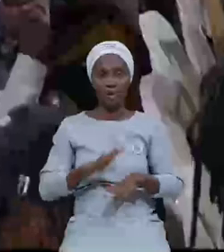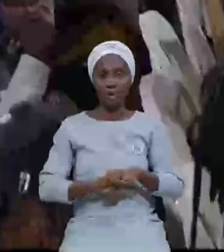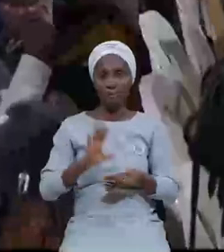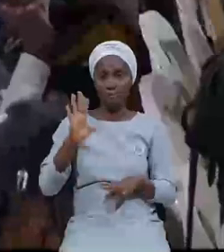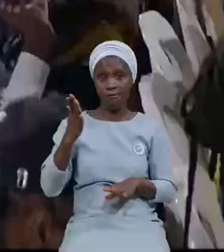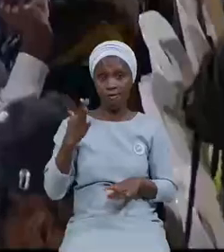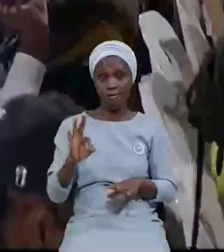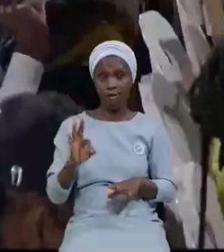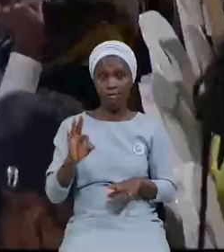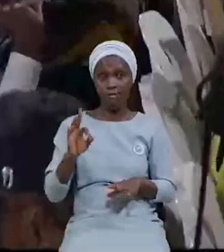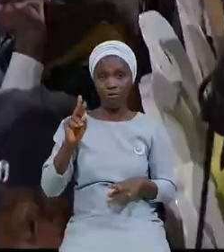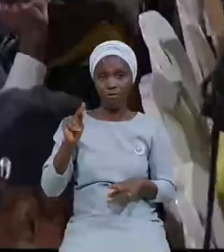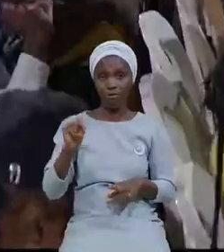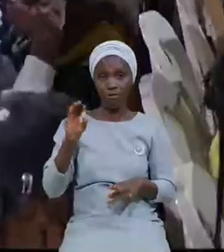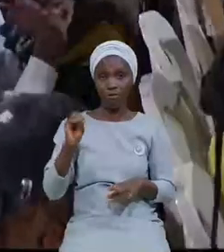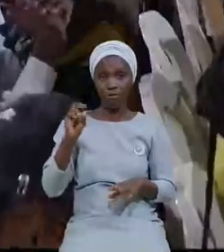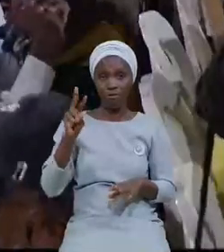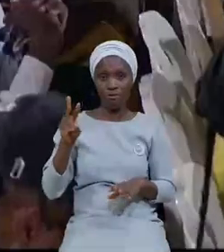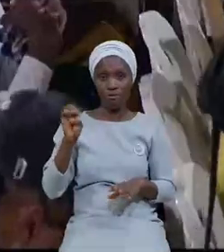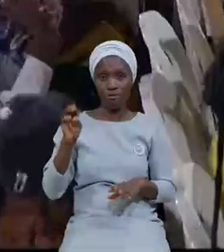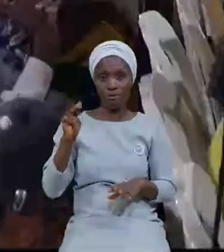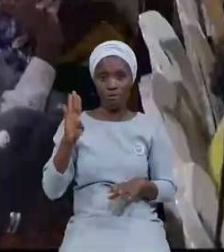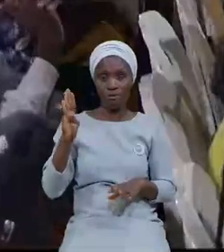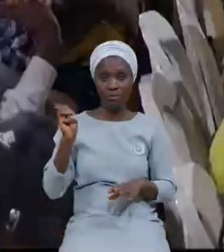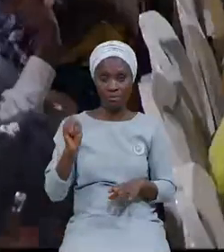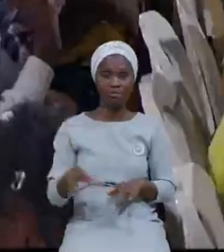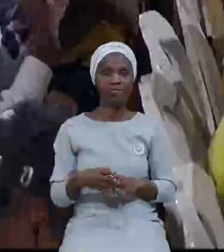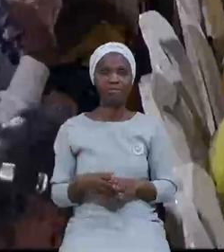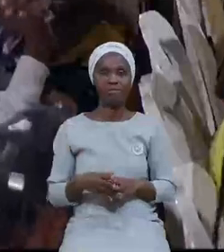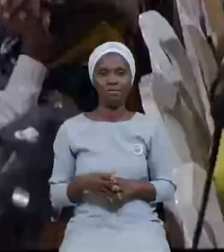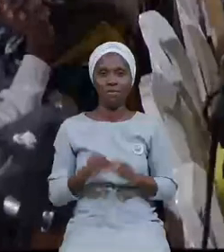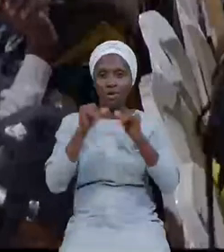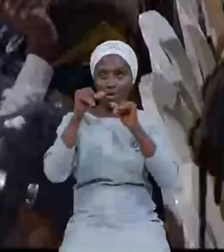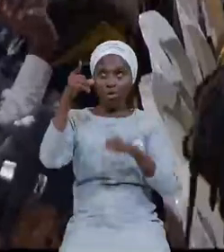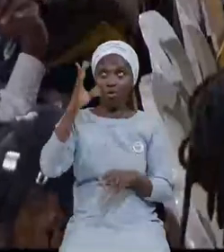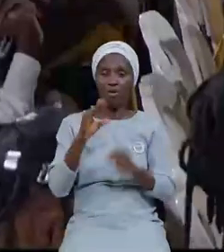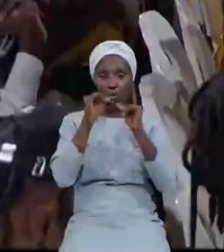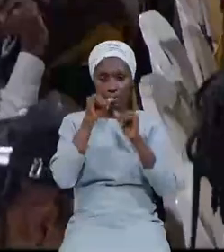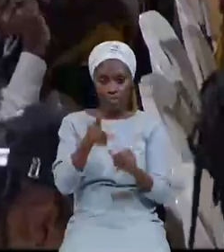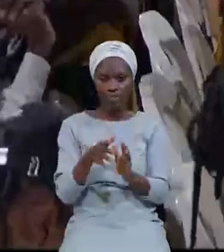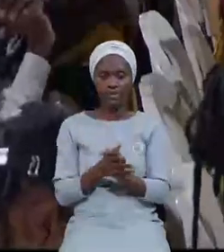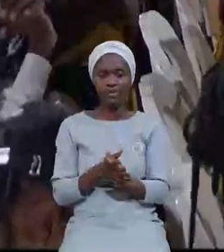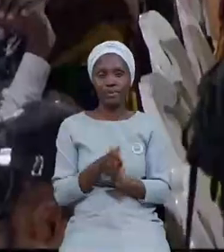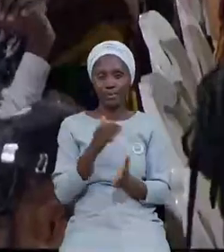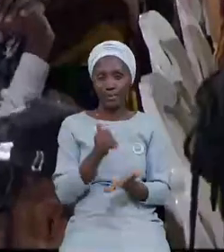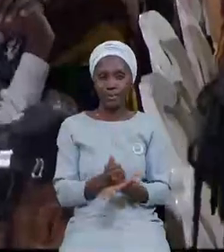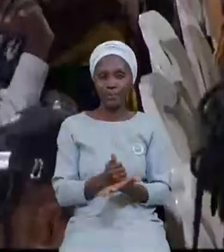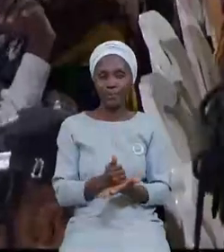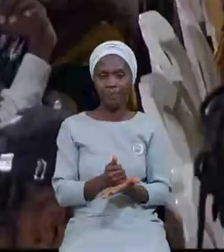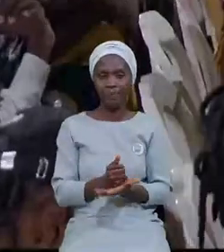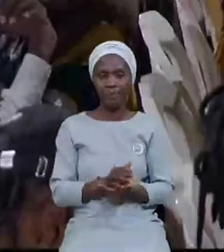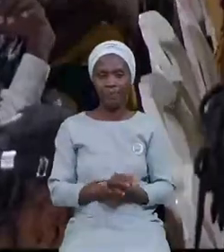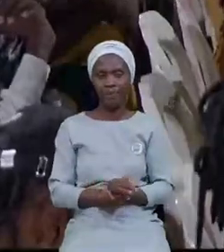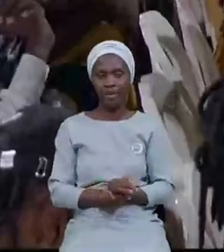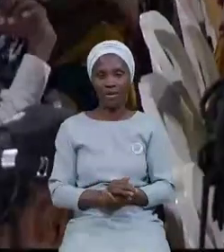vous donnera plus de détails que Dieu vous bénisse n conseiller n'importe